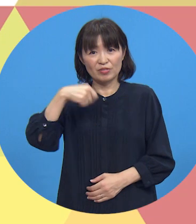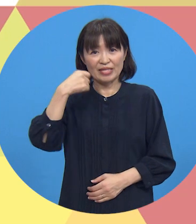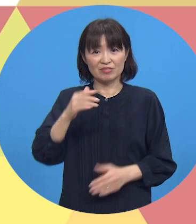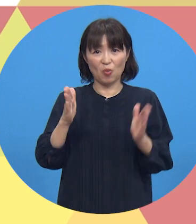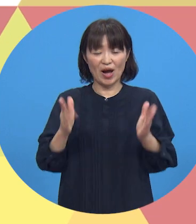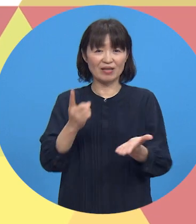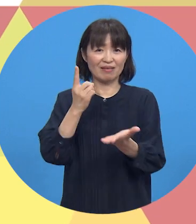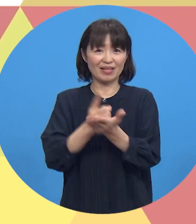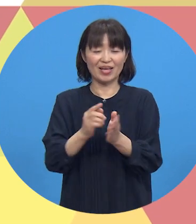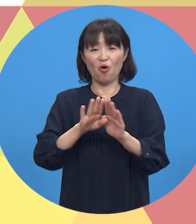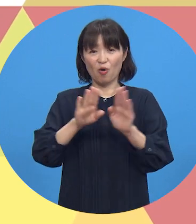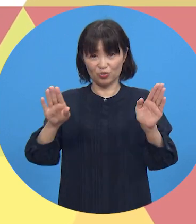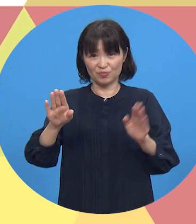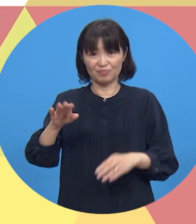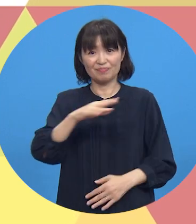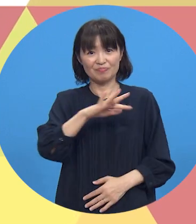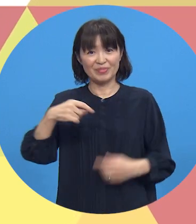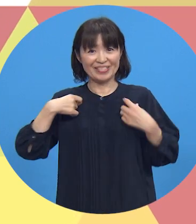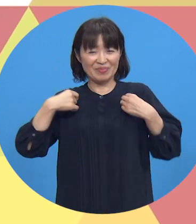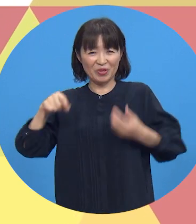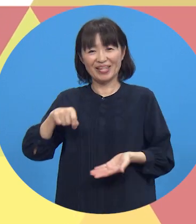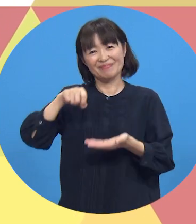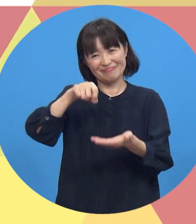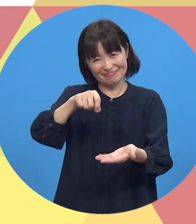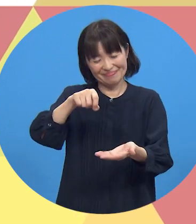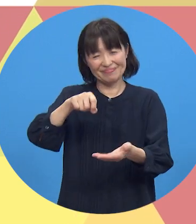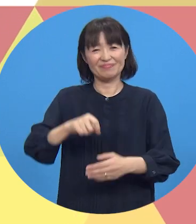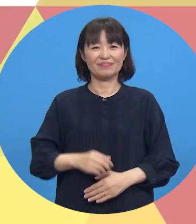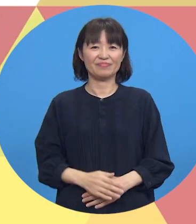ン。水着を持って遊びに行こう。